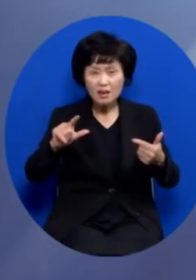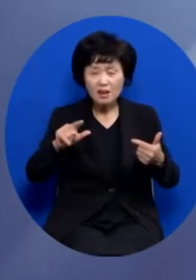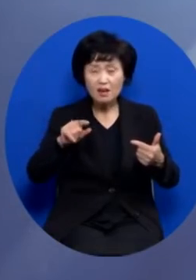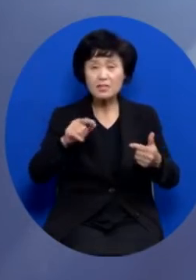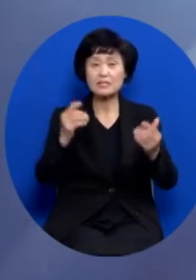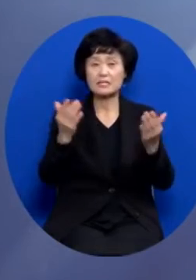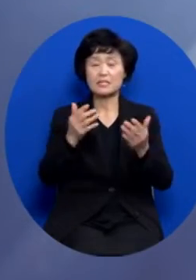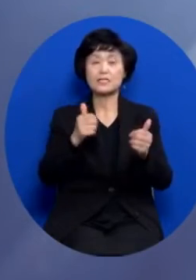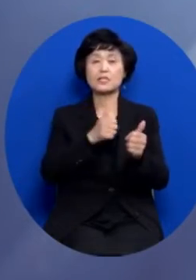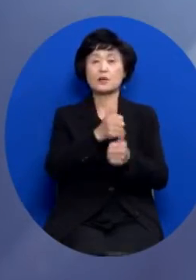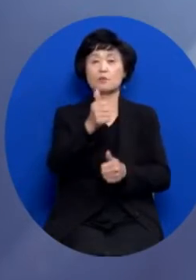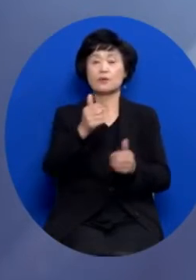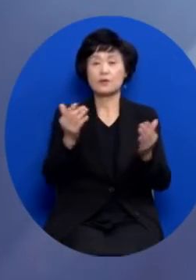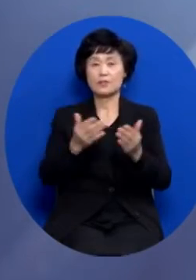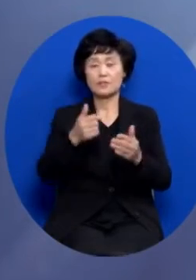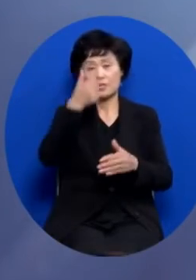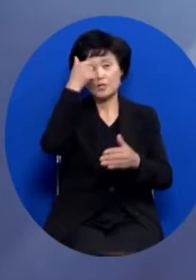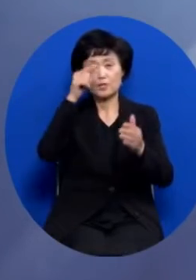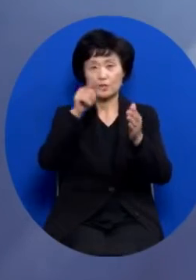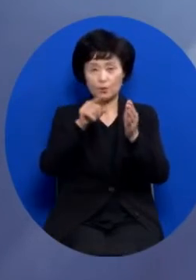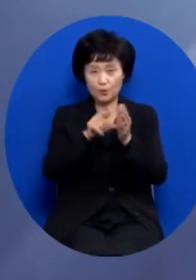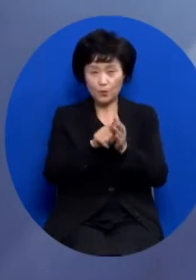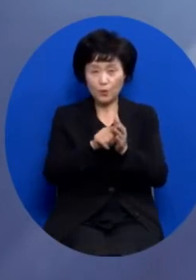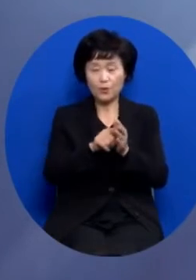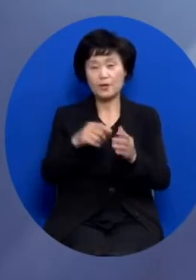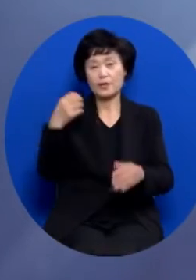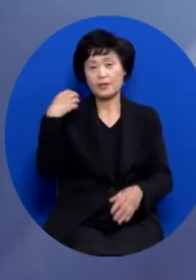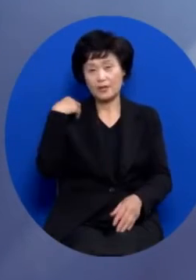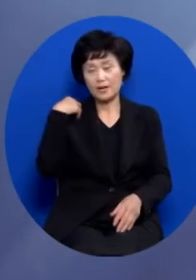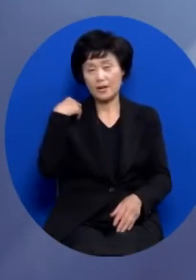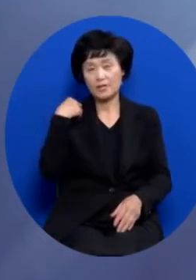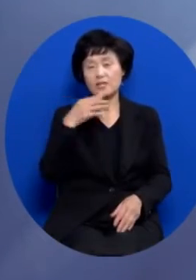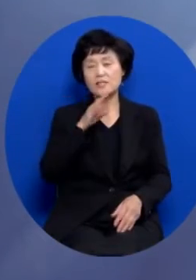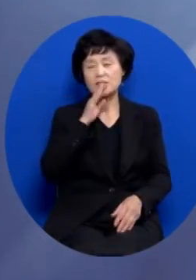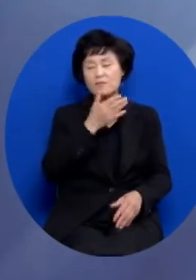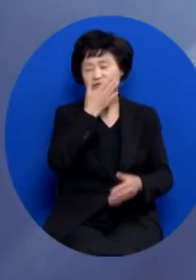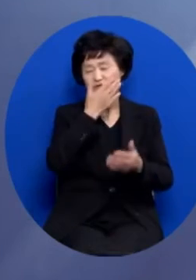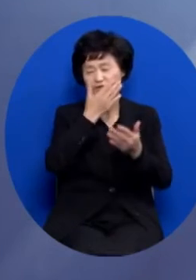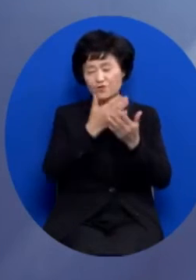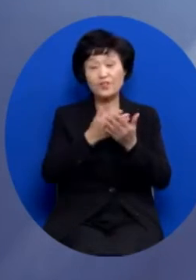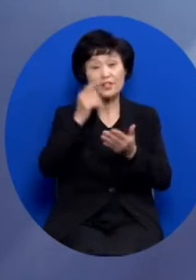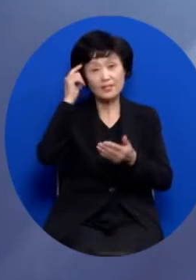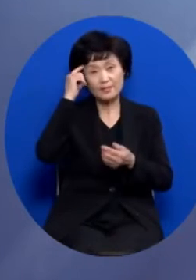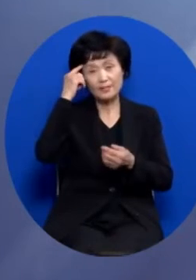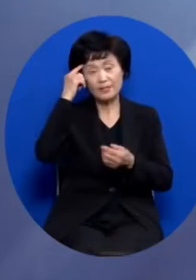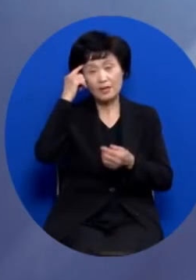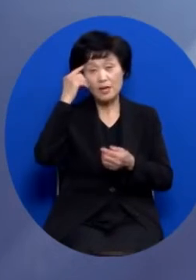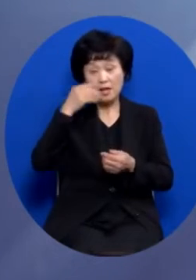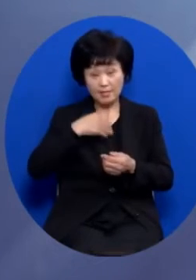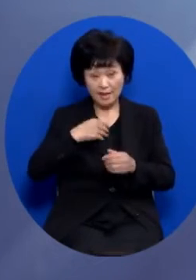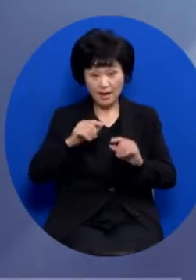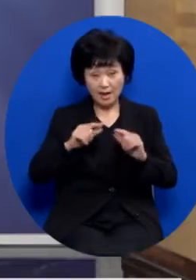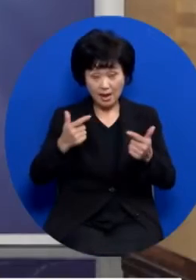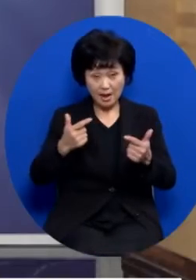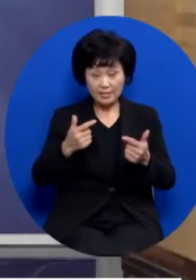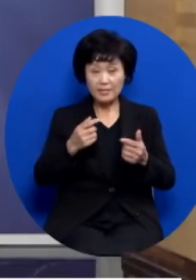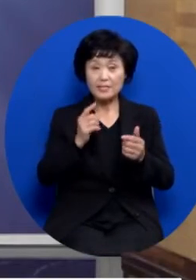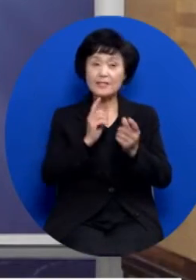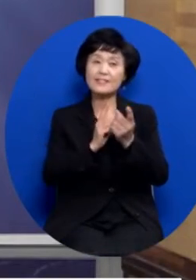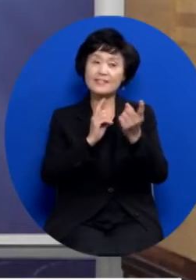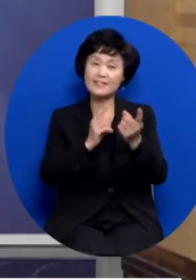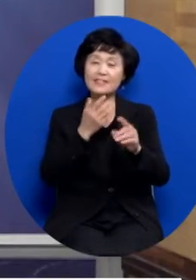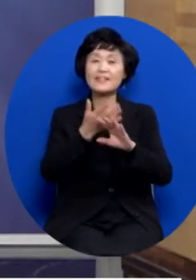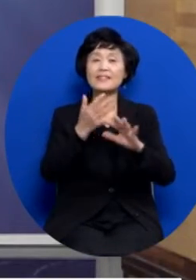과정에서 그 저는 기독교의 역할이 굉장히 중요하다고 생각을 합니다. 내가 아닌 상대방을 존중하는